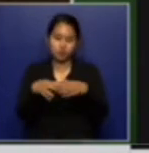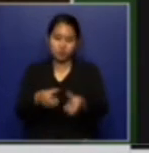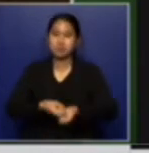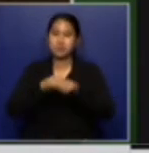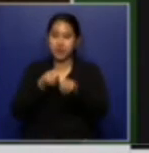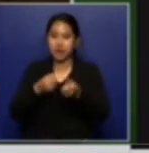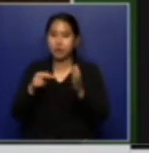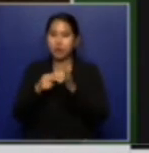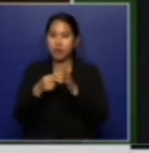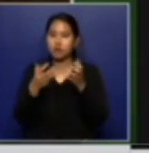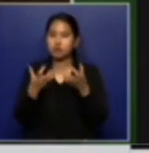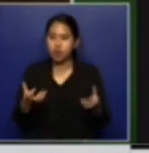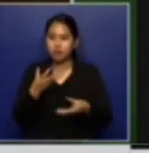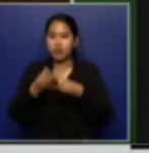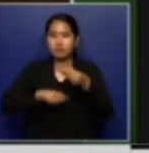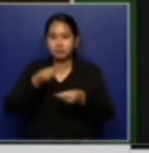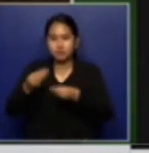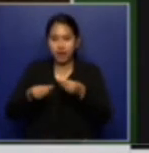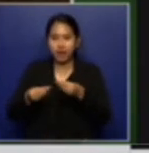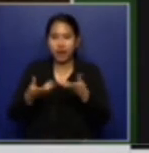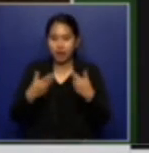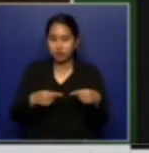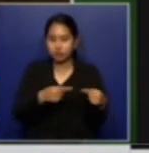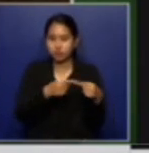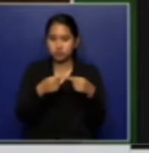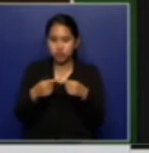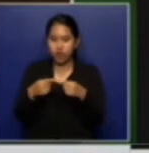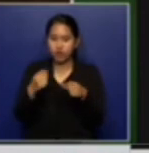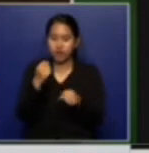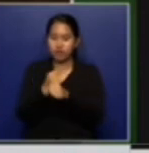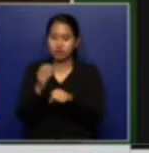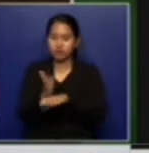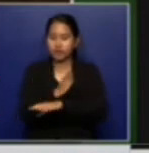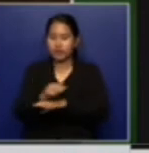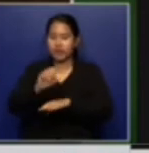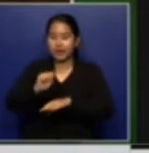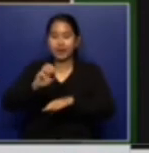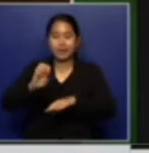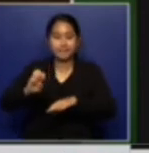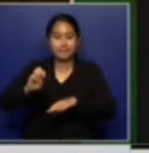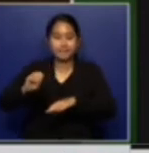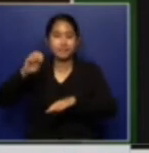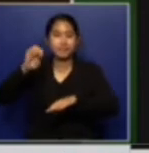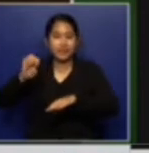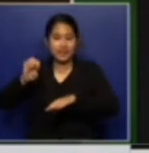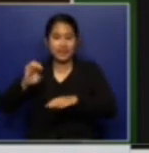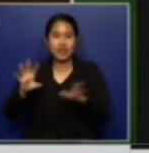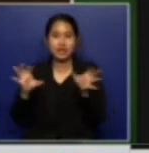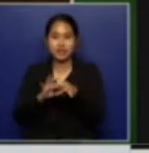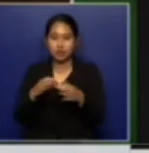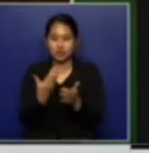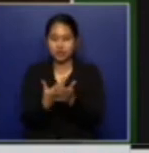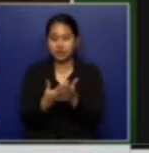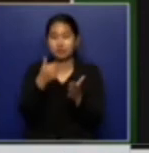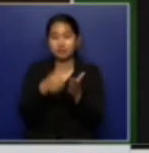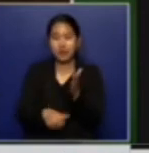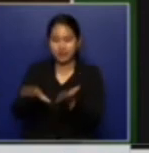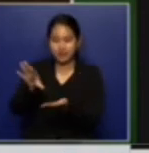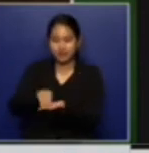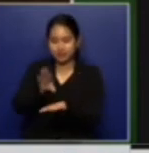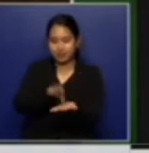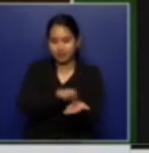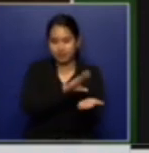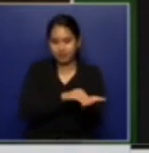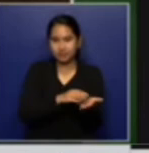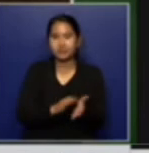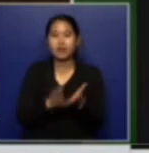ศแล้วก็มาต่อด้วยธุรกิจ SME แล้วก็มาต่อด้วยภาคอุตสาหกรรมการเก็บเงินภาษีก่อนและมาต่อด้ว